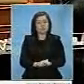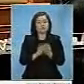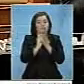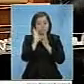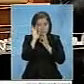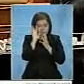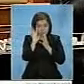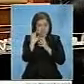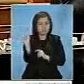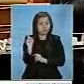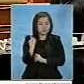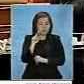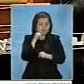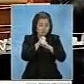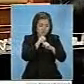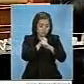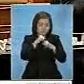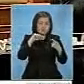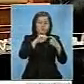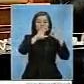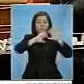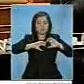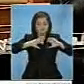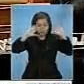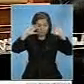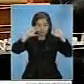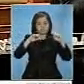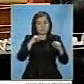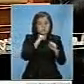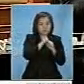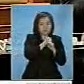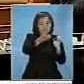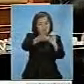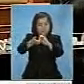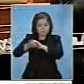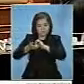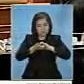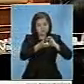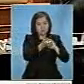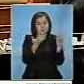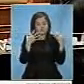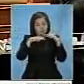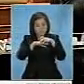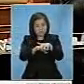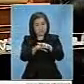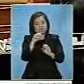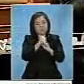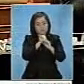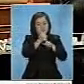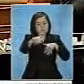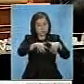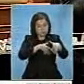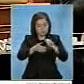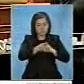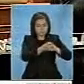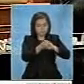านโดยกลไกของภาครัฐอย่างมีบูรณาการและการมีส่วนร่วมของภาคประชาชนด้วย